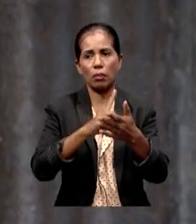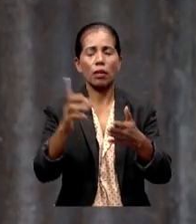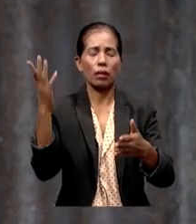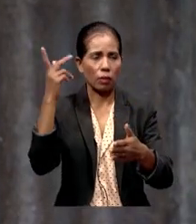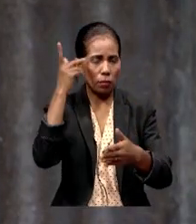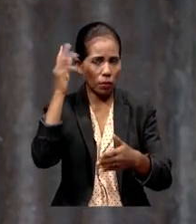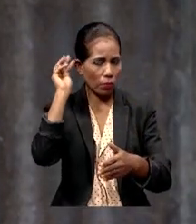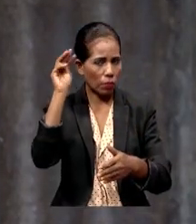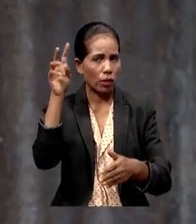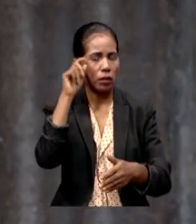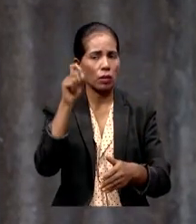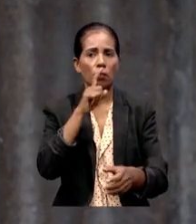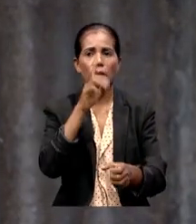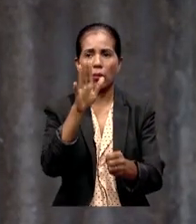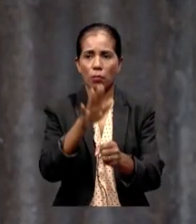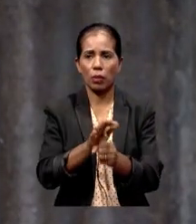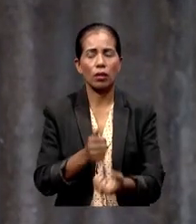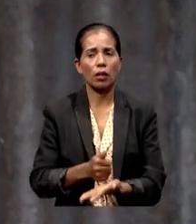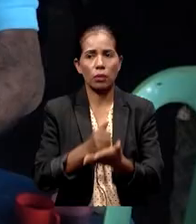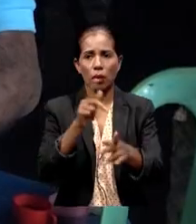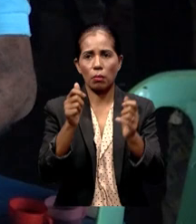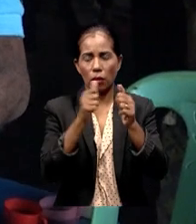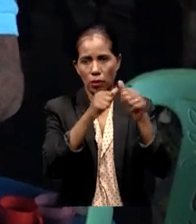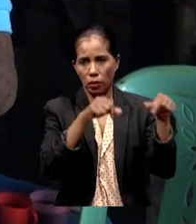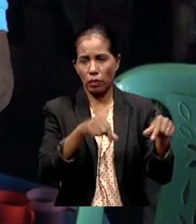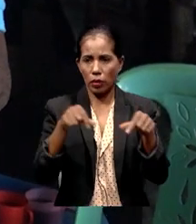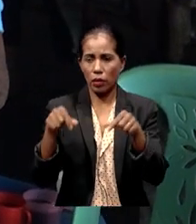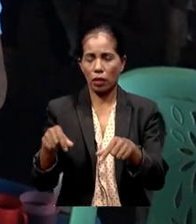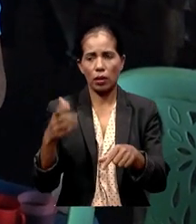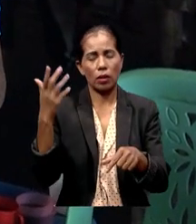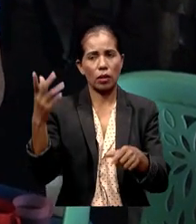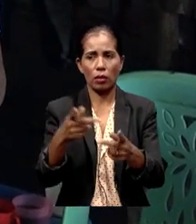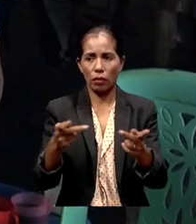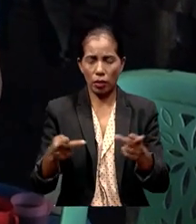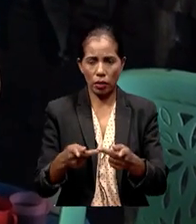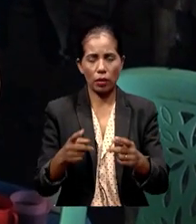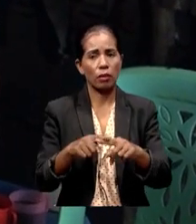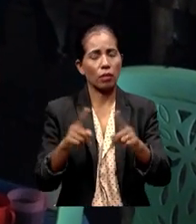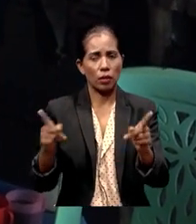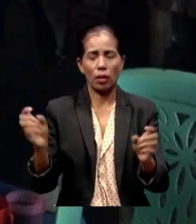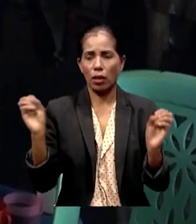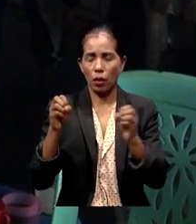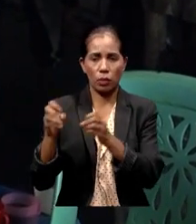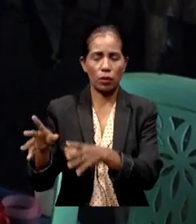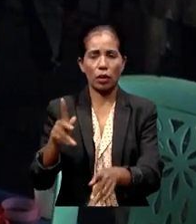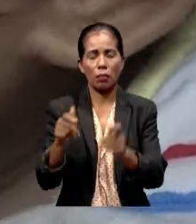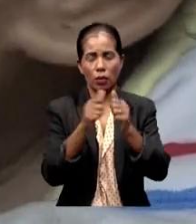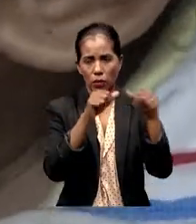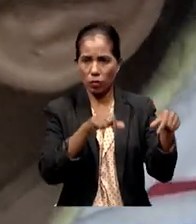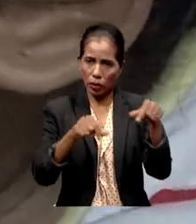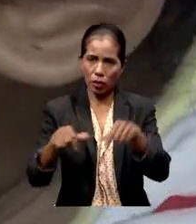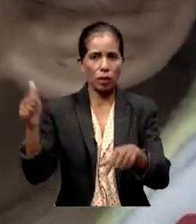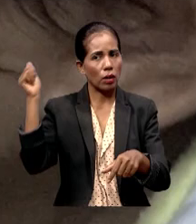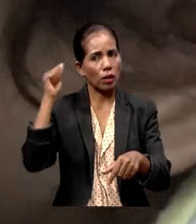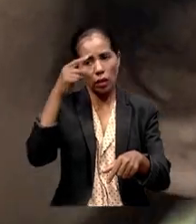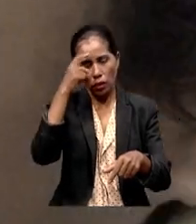ministro Xanana Guzmán promete se apoio ema ho necesidade especial iha area oi oin no sei la husik ema deficiencia sira iha kotuk